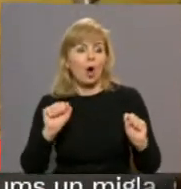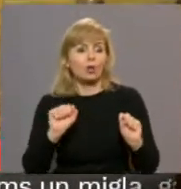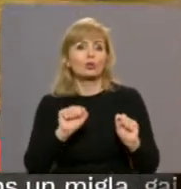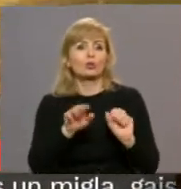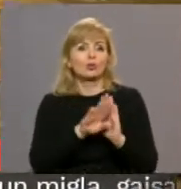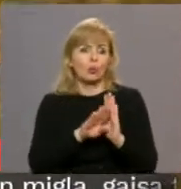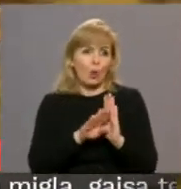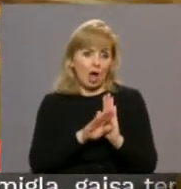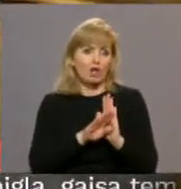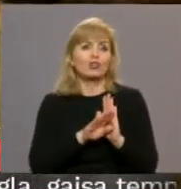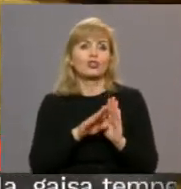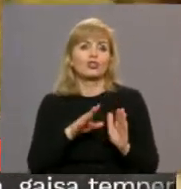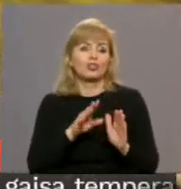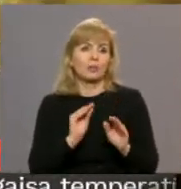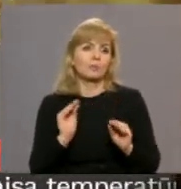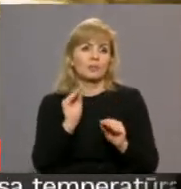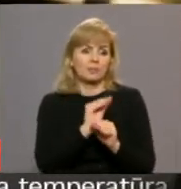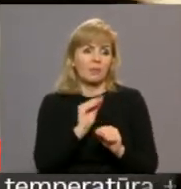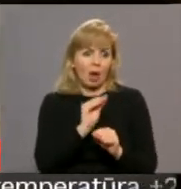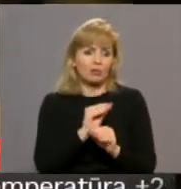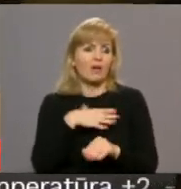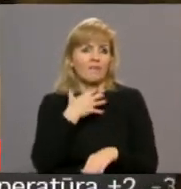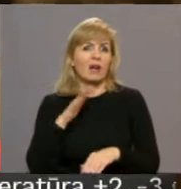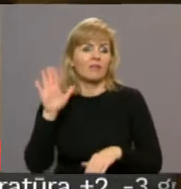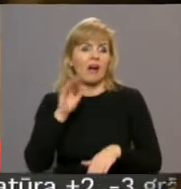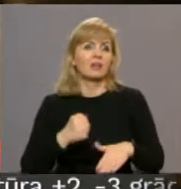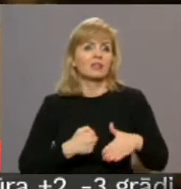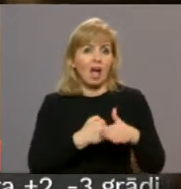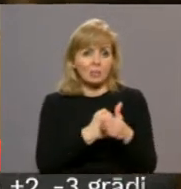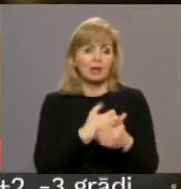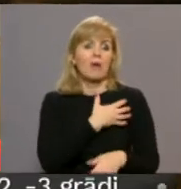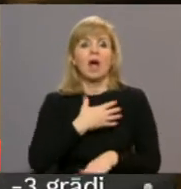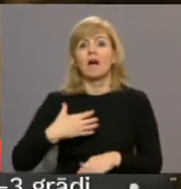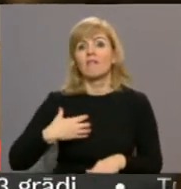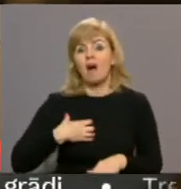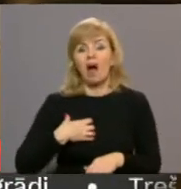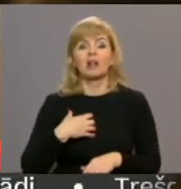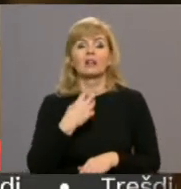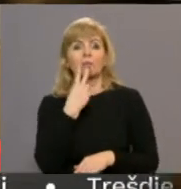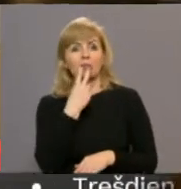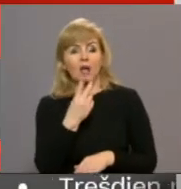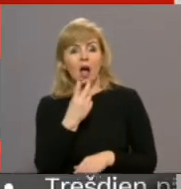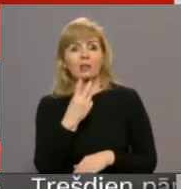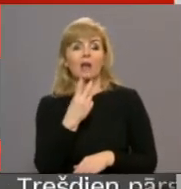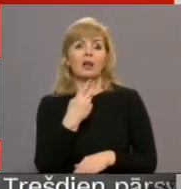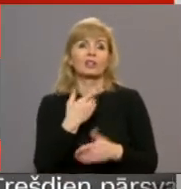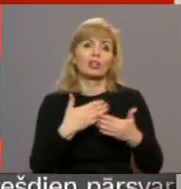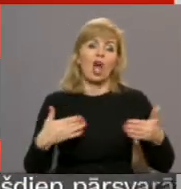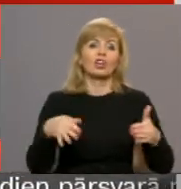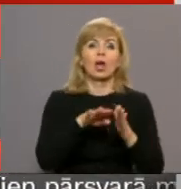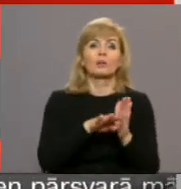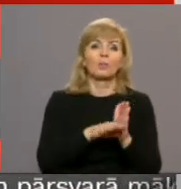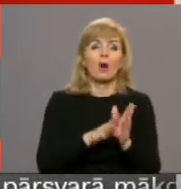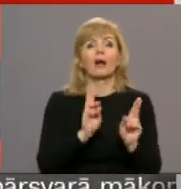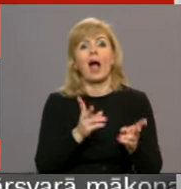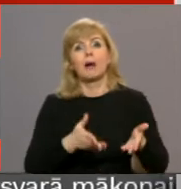būtu nepieciešams finansiāls atbalsts arī no valsts. Valdība tagad uzsits, ka ir dažādas programmas, kā palīdzēt,